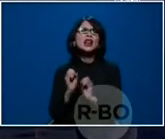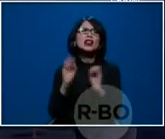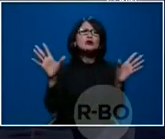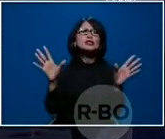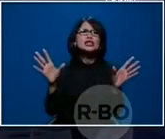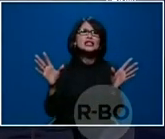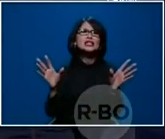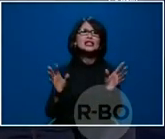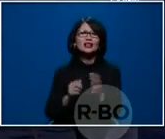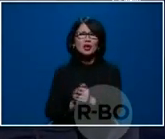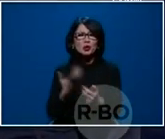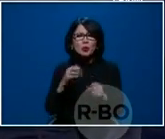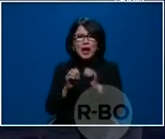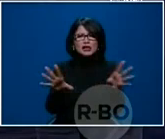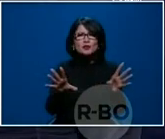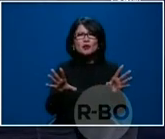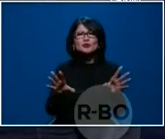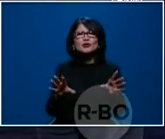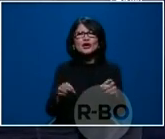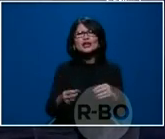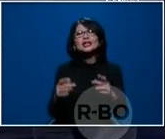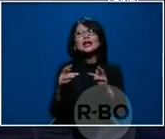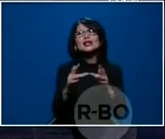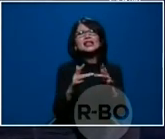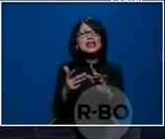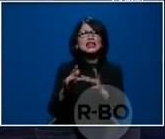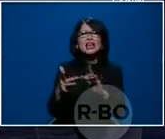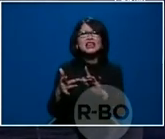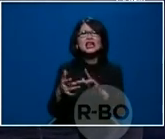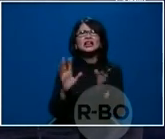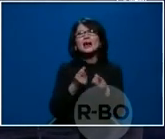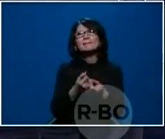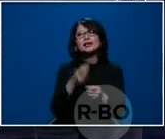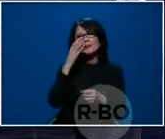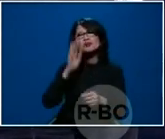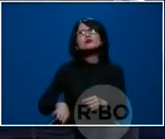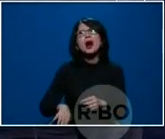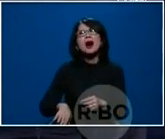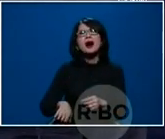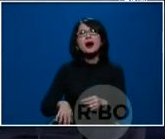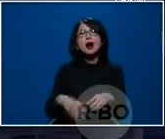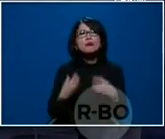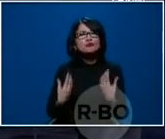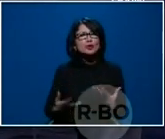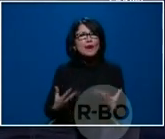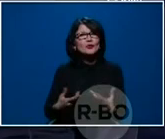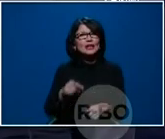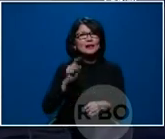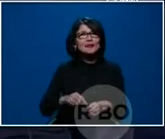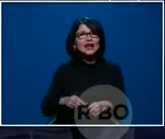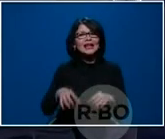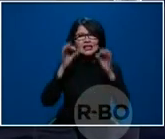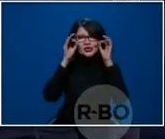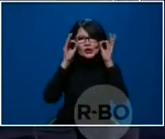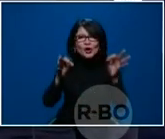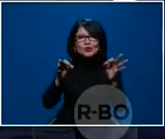mengeksposnya dalam media sosial tapi kenyataannya tak berguna mudah-mudahan ini menjadi solusi terbaik untuk warga a